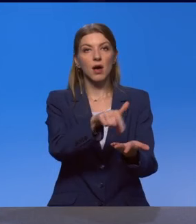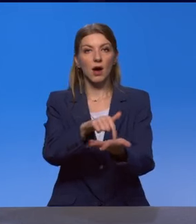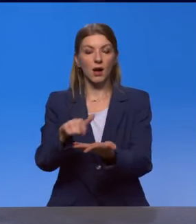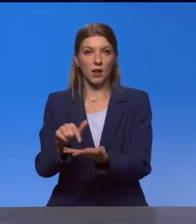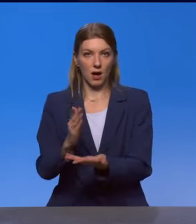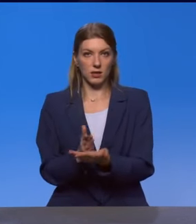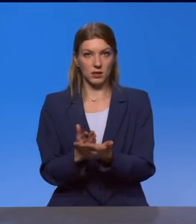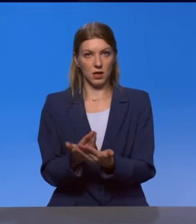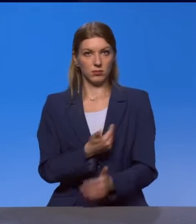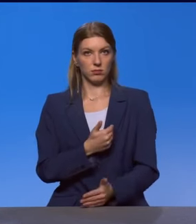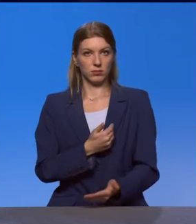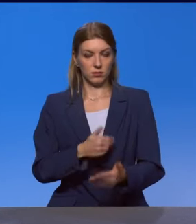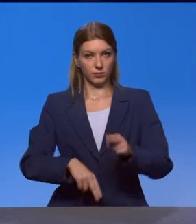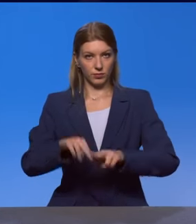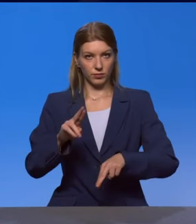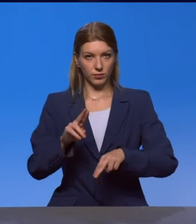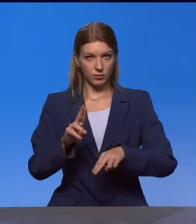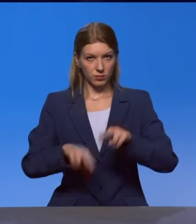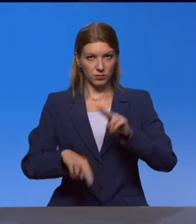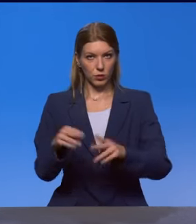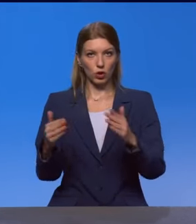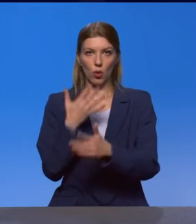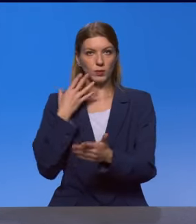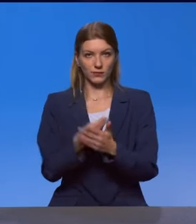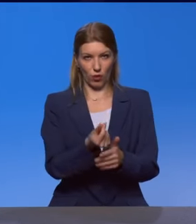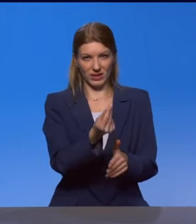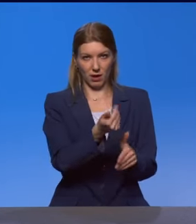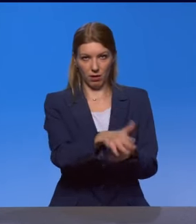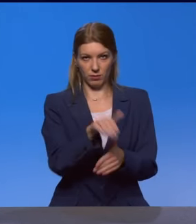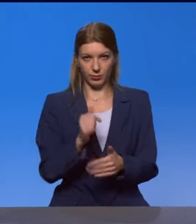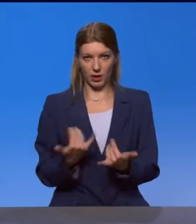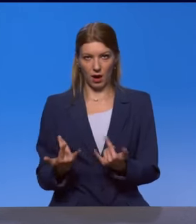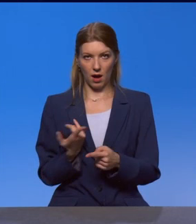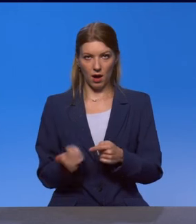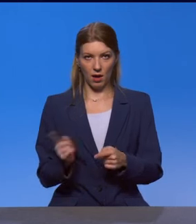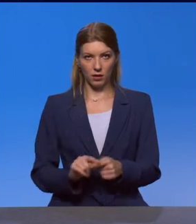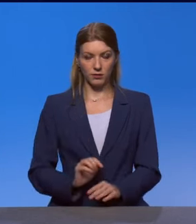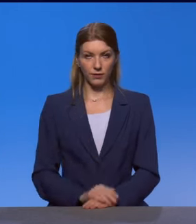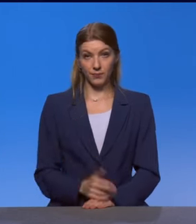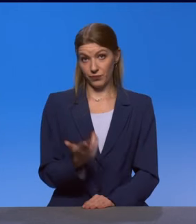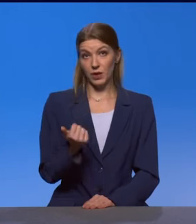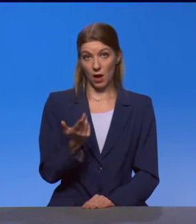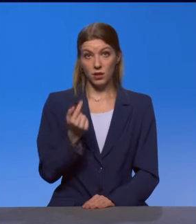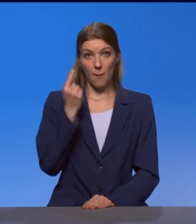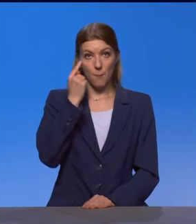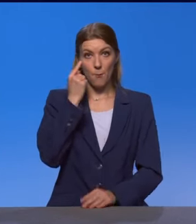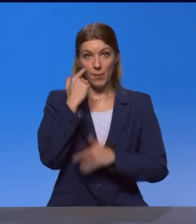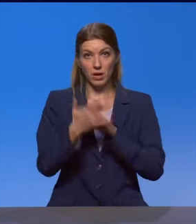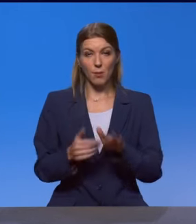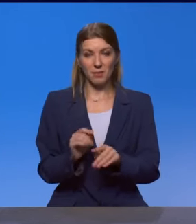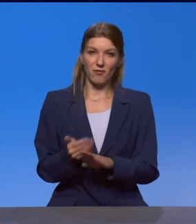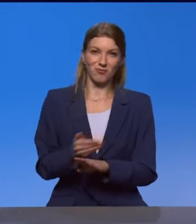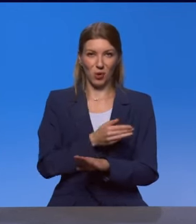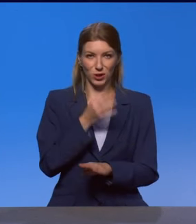на ИЖС, на дома? Да, понимаем. Вот я в предыдущем ответе, наверное, немножко забежал вперед. Да.